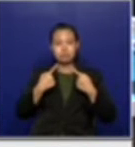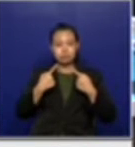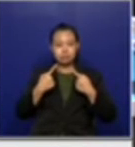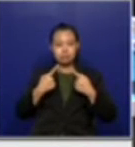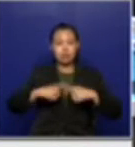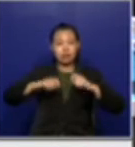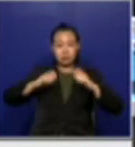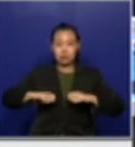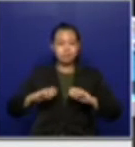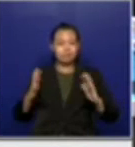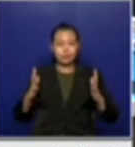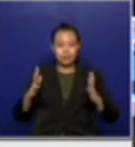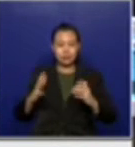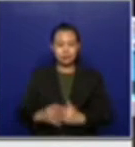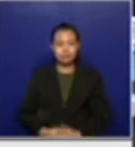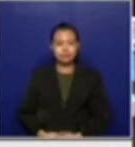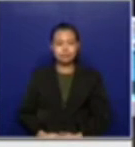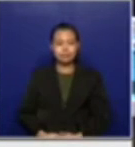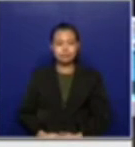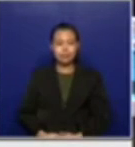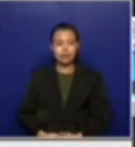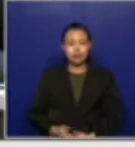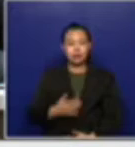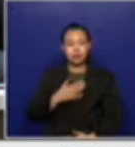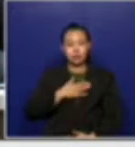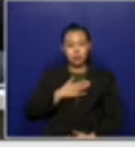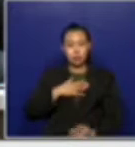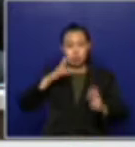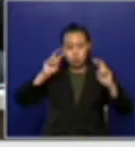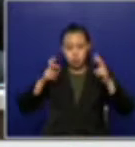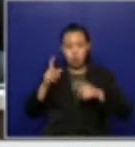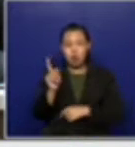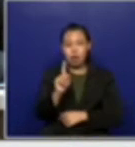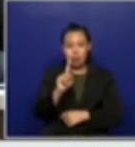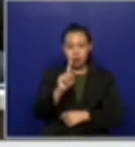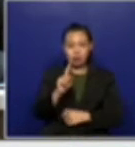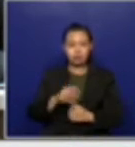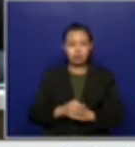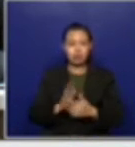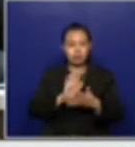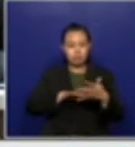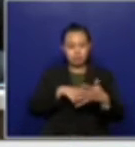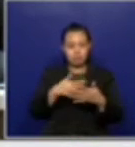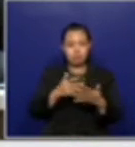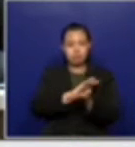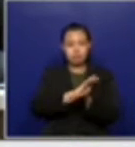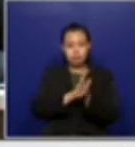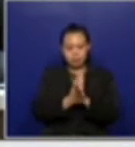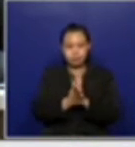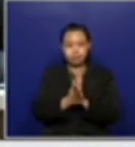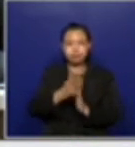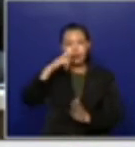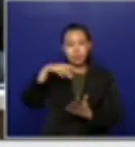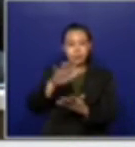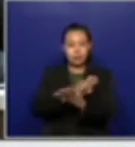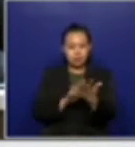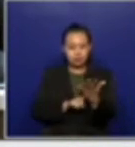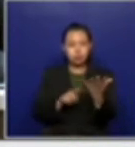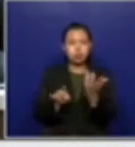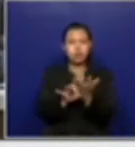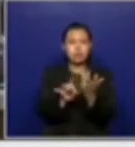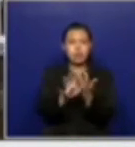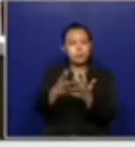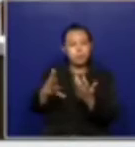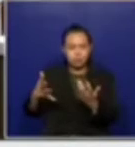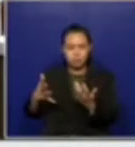ติประเด็นที่กับผมจะอภิปรายก็คือเรื่องการปฏิรูปประเทศของรัฐบาลนั้นขาดประสิทธิภาพและ